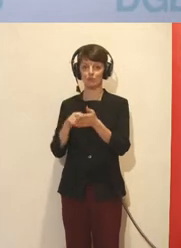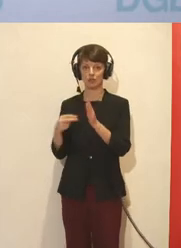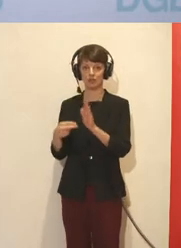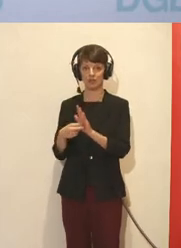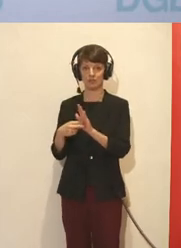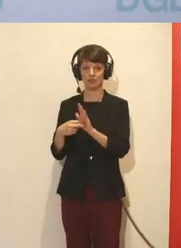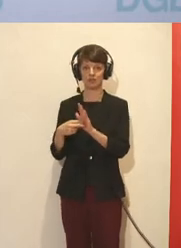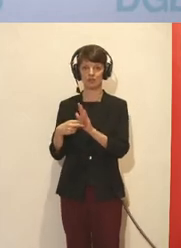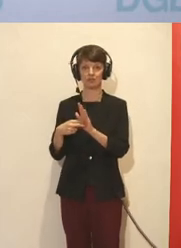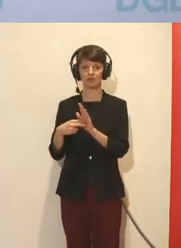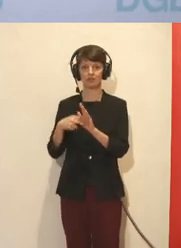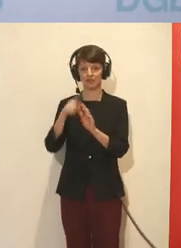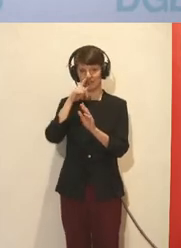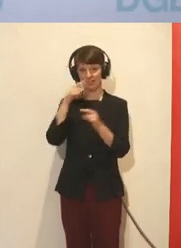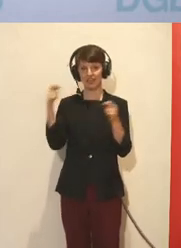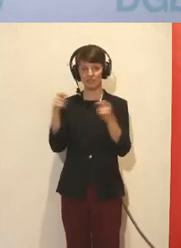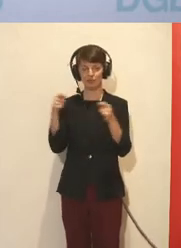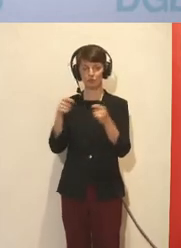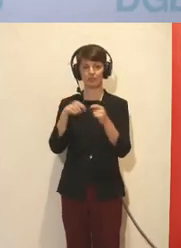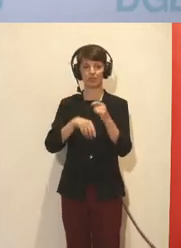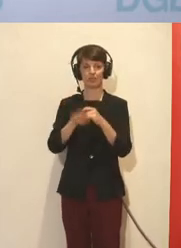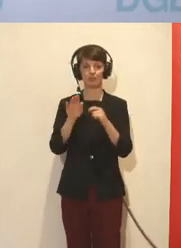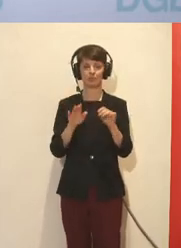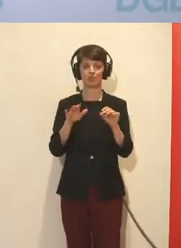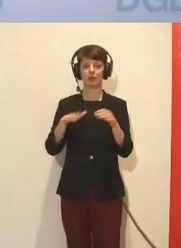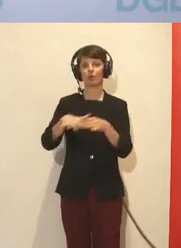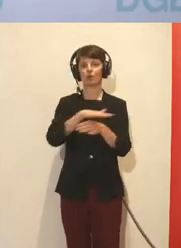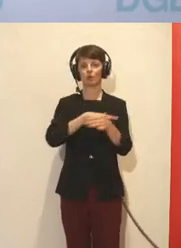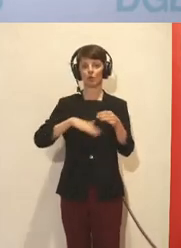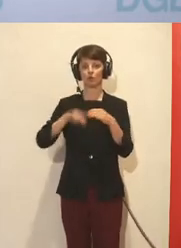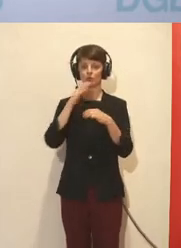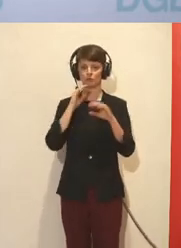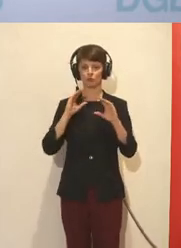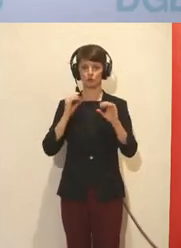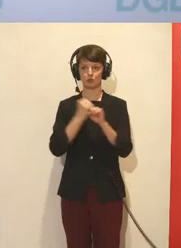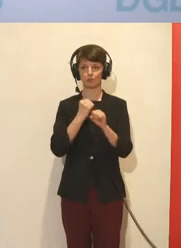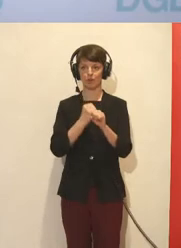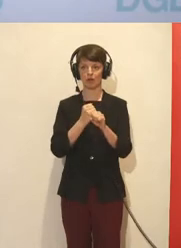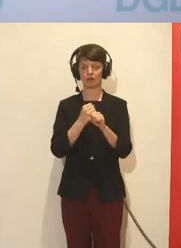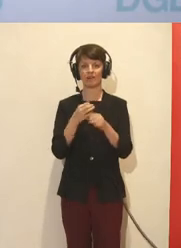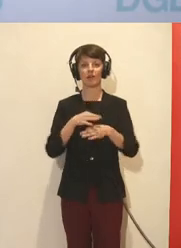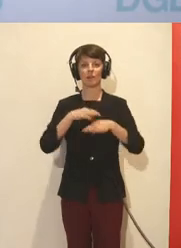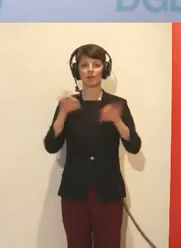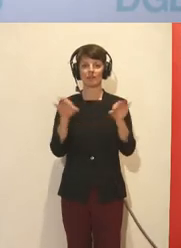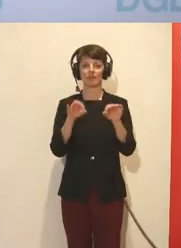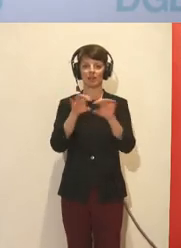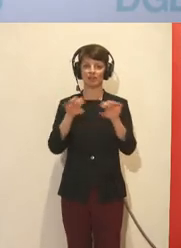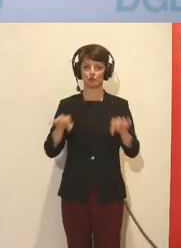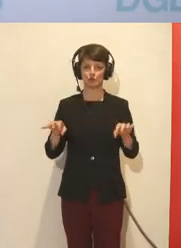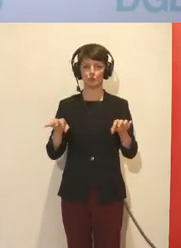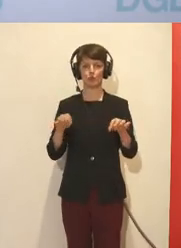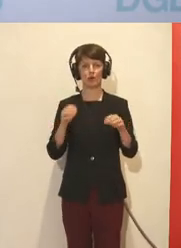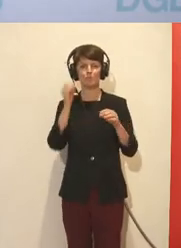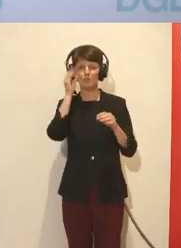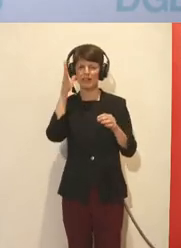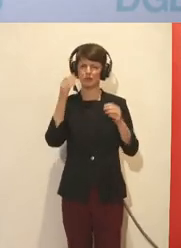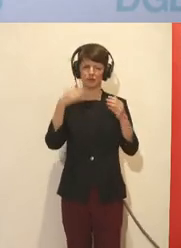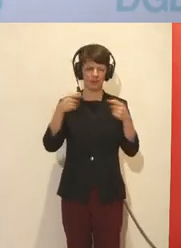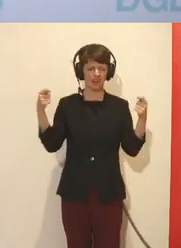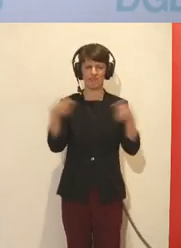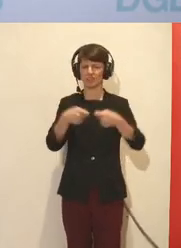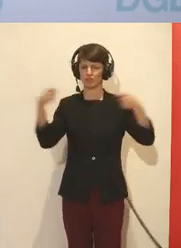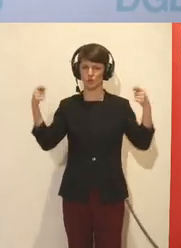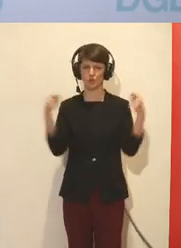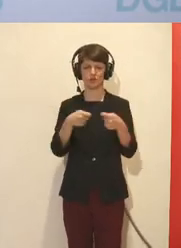wir investitionen in den kommunen tätigen zur verbesserung der infrastruktur in bildung viele dinge mehr dann werden die menschen